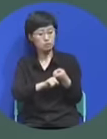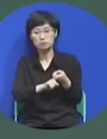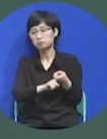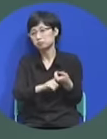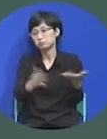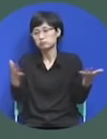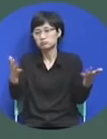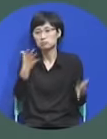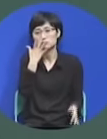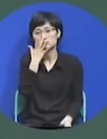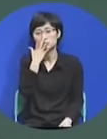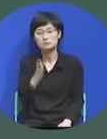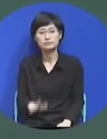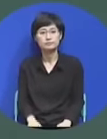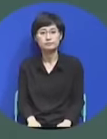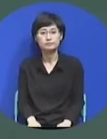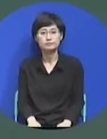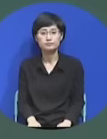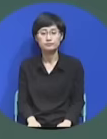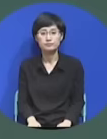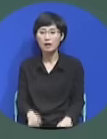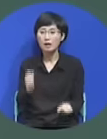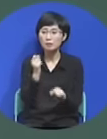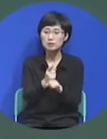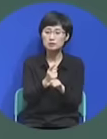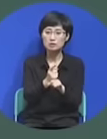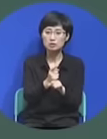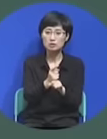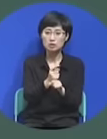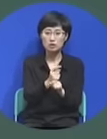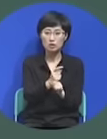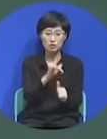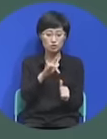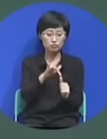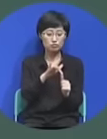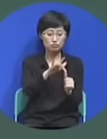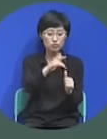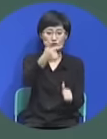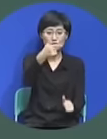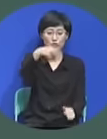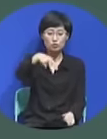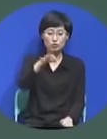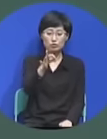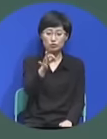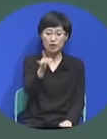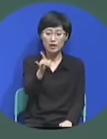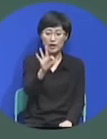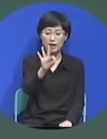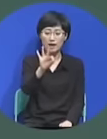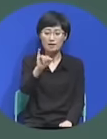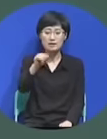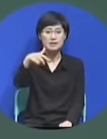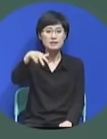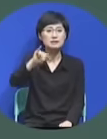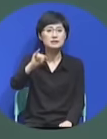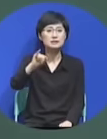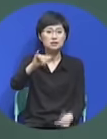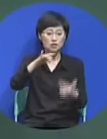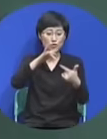但是教会对此却毫无关心。 이 지금 뉴 에이지 팀들 들어와서 지금 미국 사 다 장악했는데도 관심이 없어요.